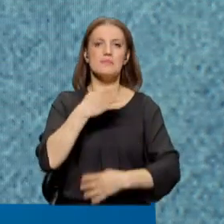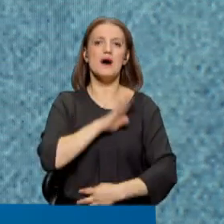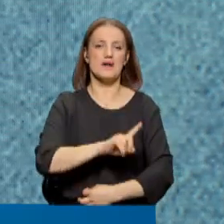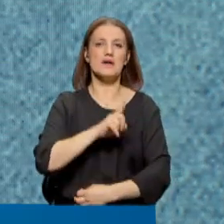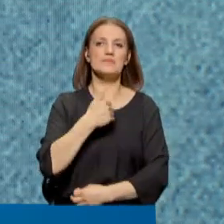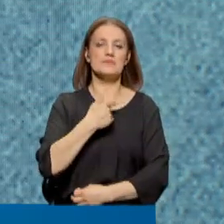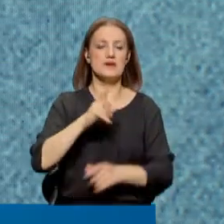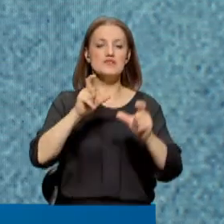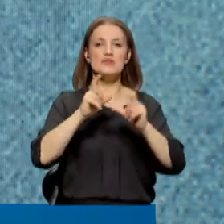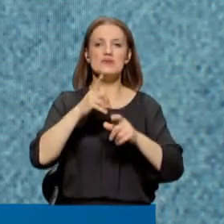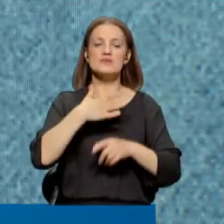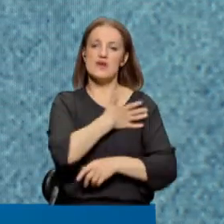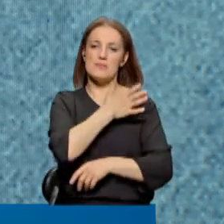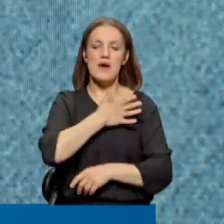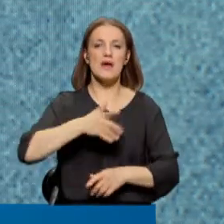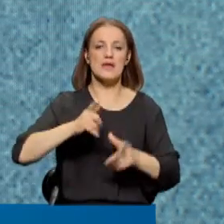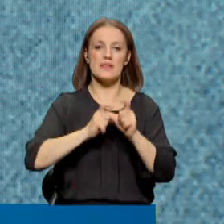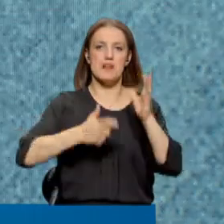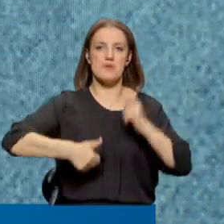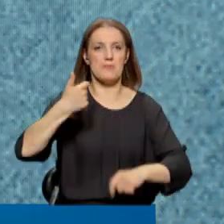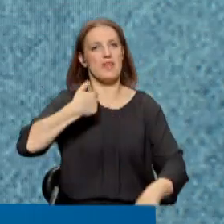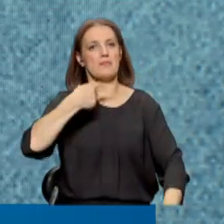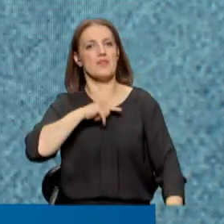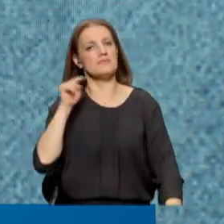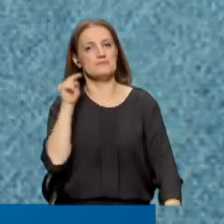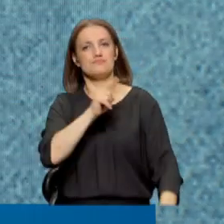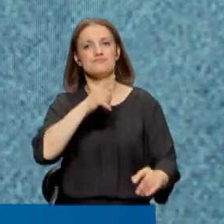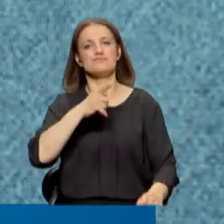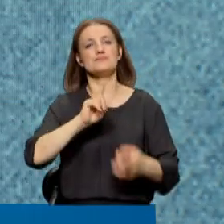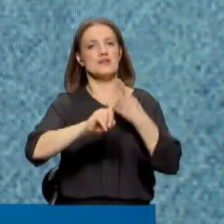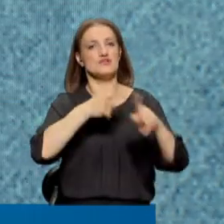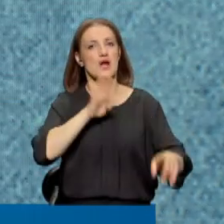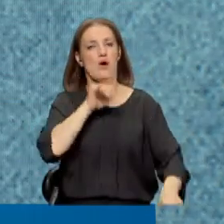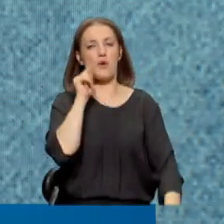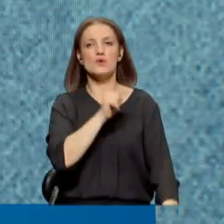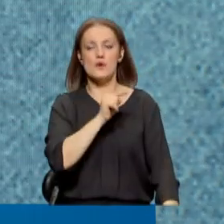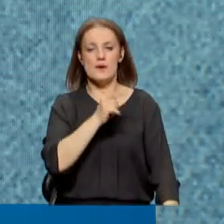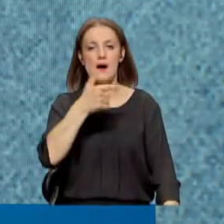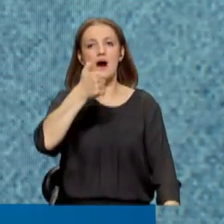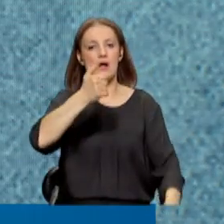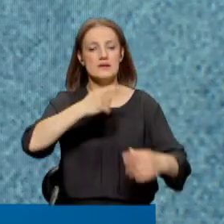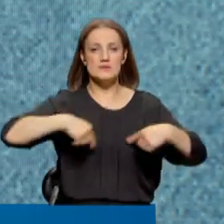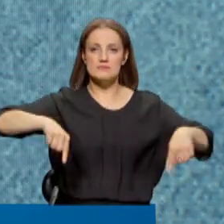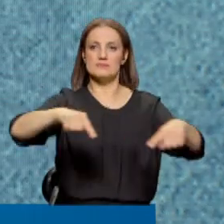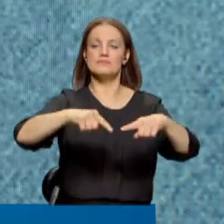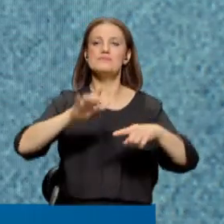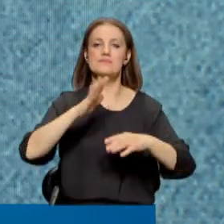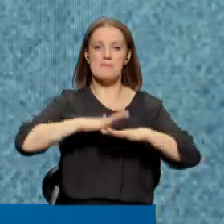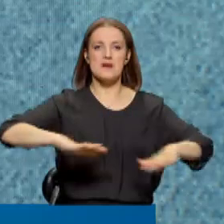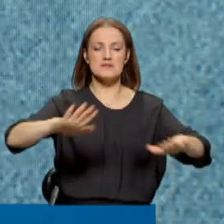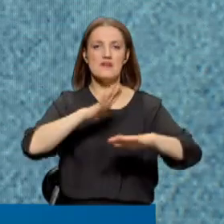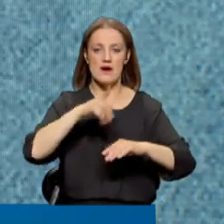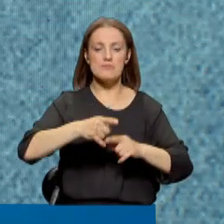CHP Genel Başkanı'dır Sayın Kılıçdaroğlu'dur. Ortada bir ittifak, altılı masa var. Belki